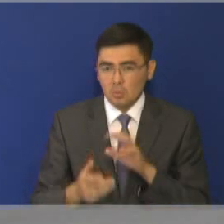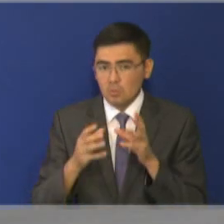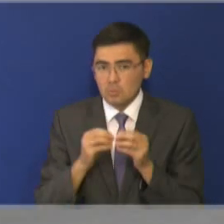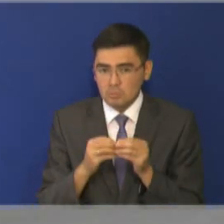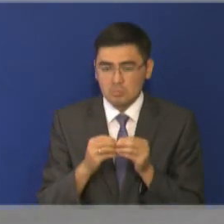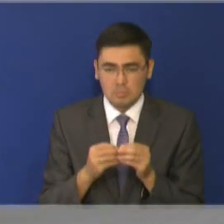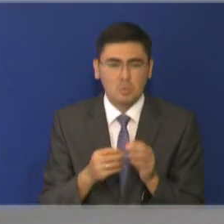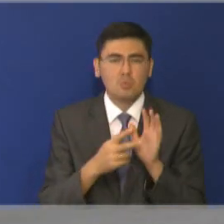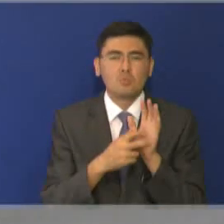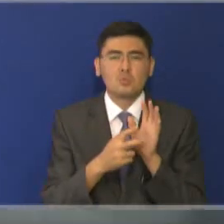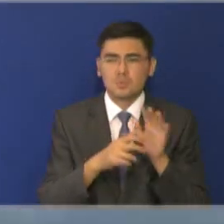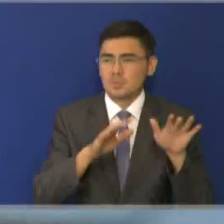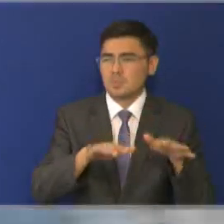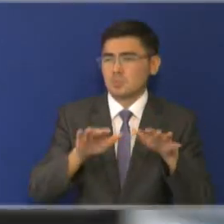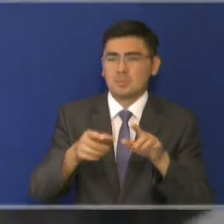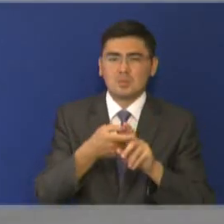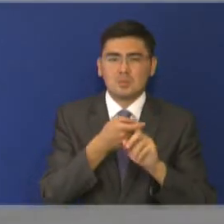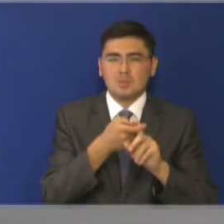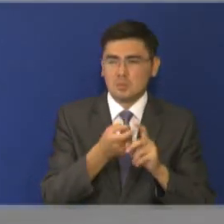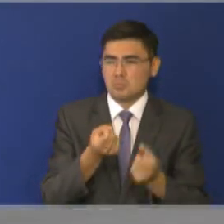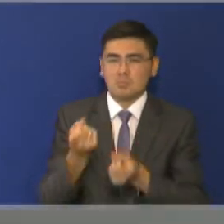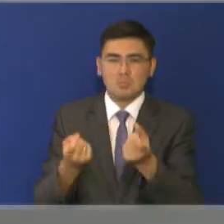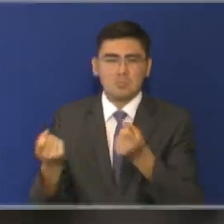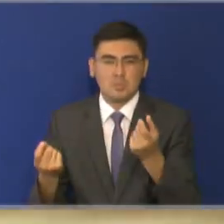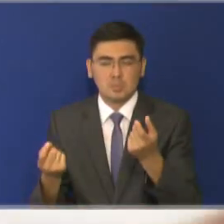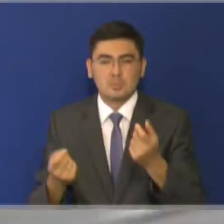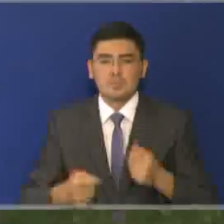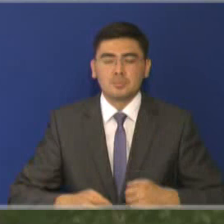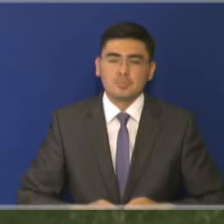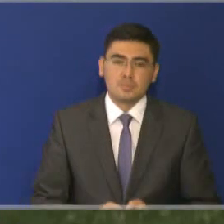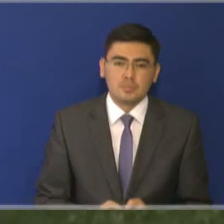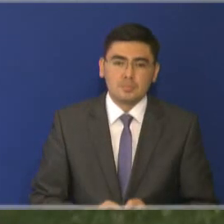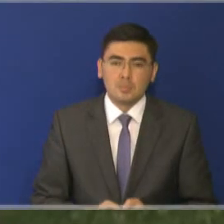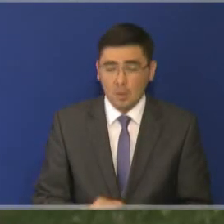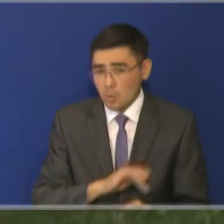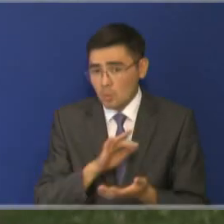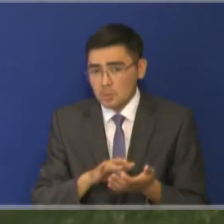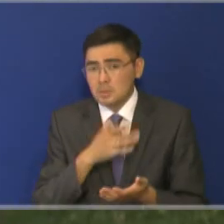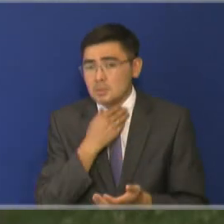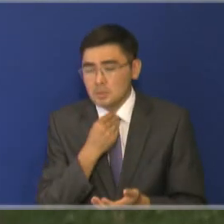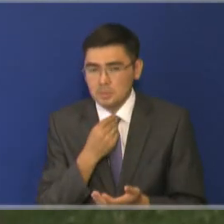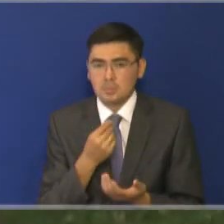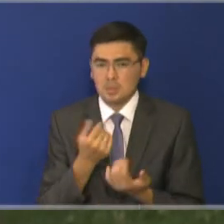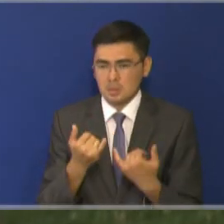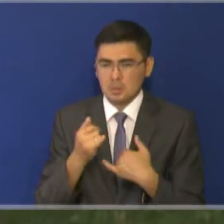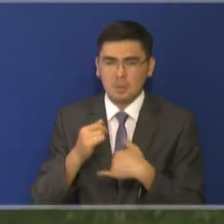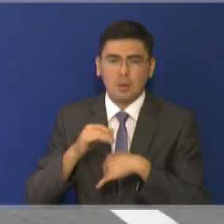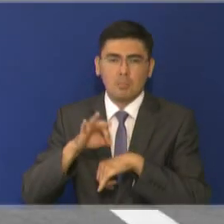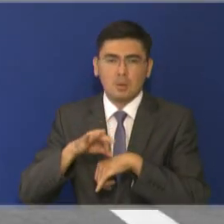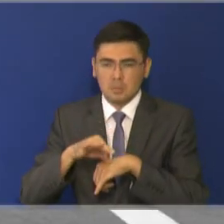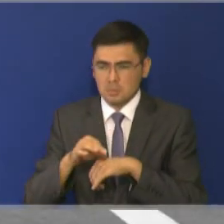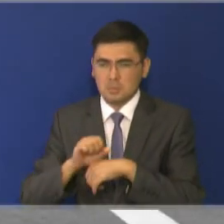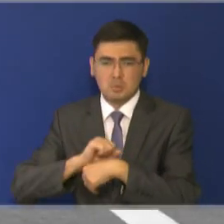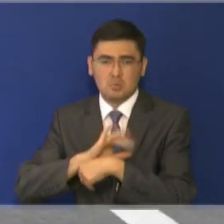вирус ошағы анықталған. Олардың 700-і үй ошақтары болса, 136-сы ұжымдарда. Қалада вирусты анықтау қиындап кеткен. Қазір